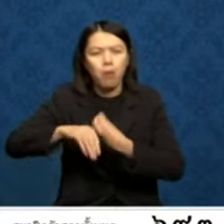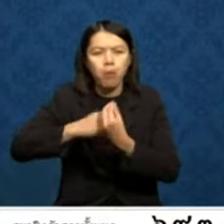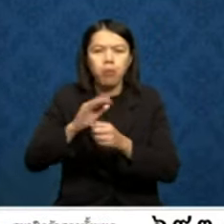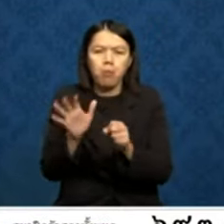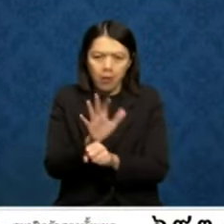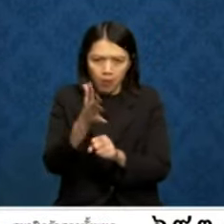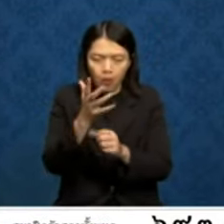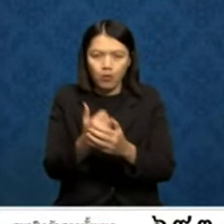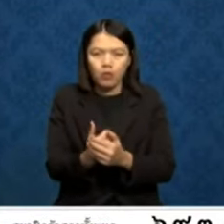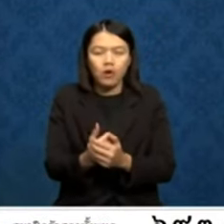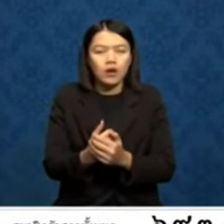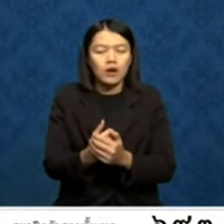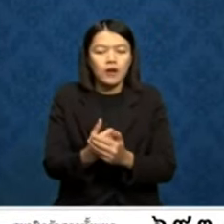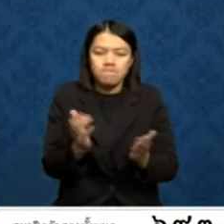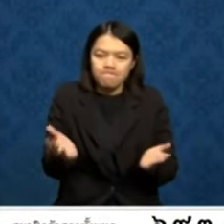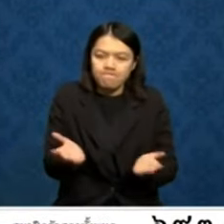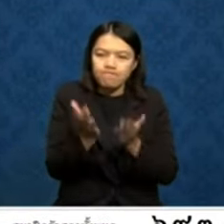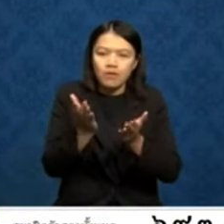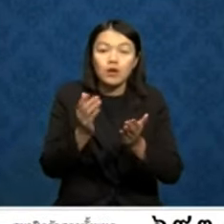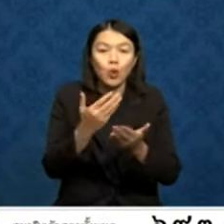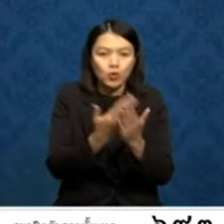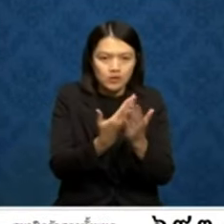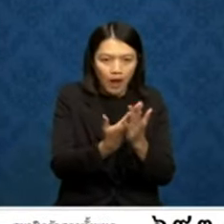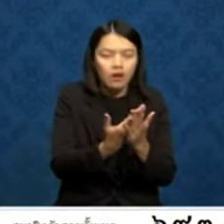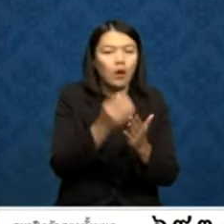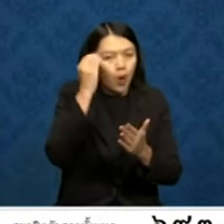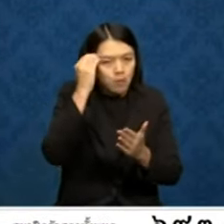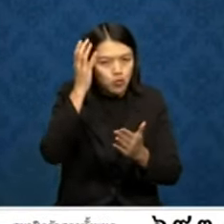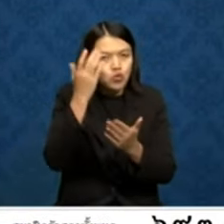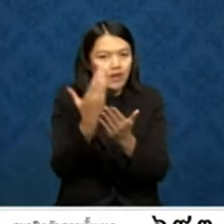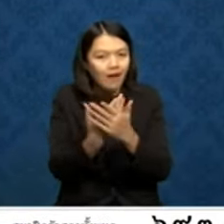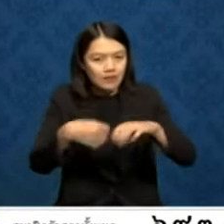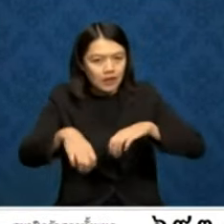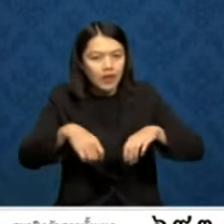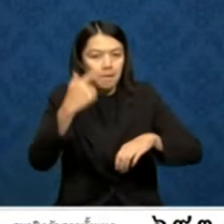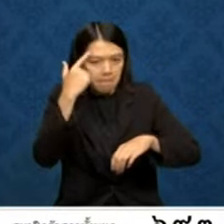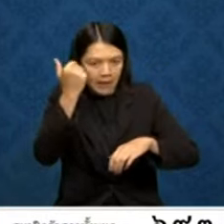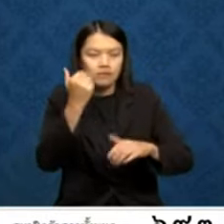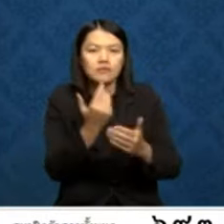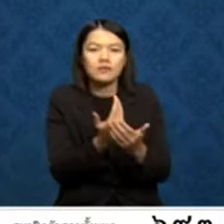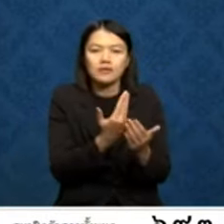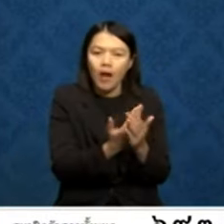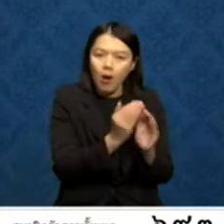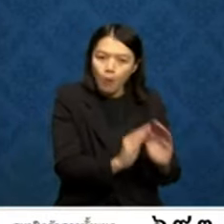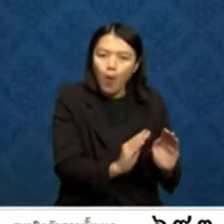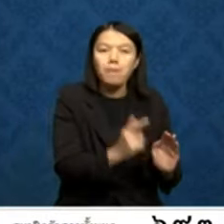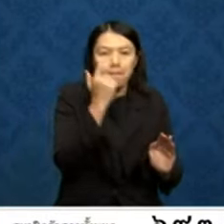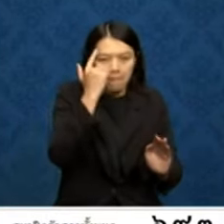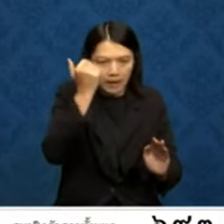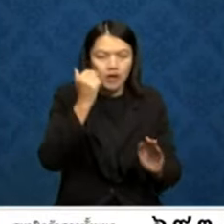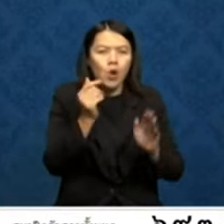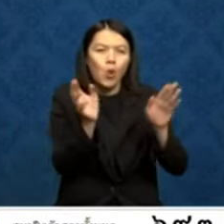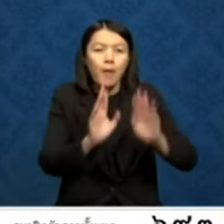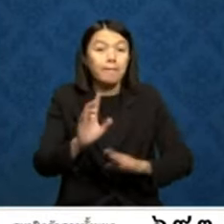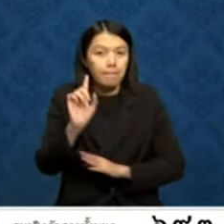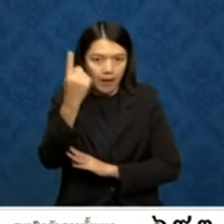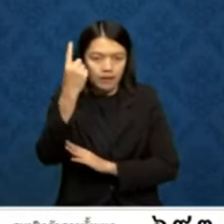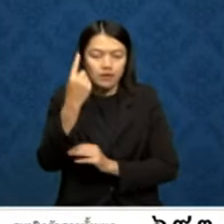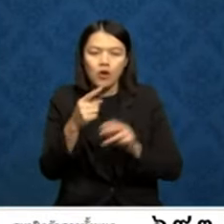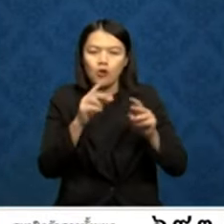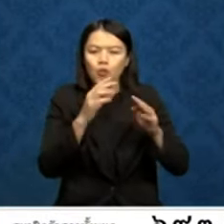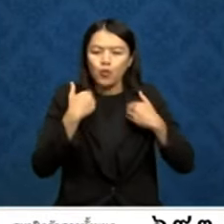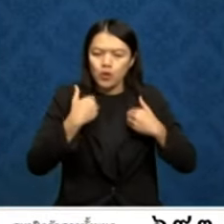ควบคู่กับการเพิ่มความรู้ทางการเงินและส่งเสริมการออมในรูปแบบใหม่ๆที่สอดคล้องกับวิ